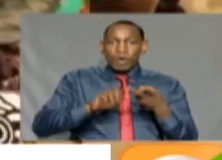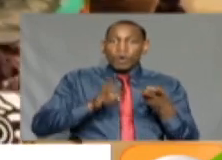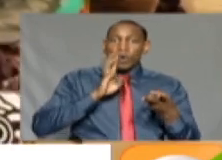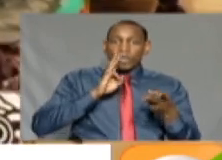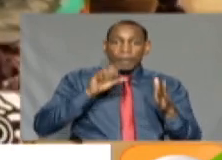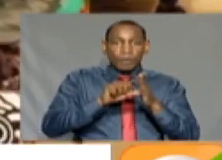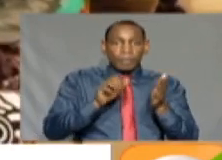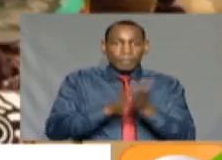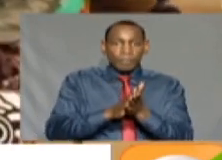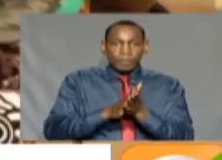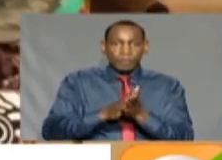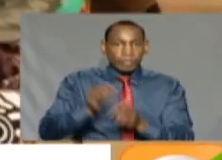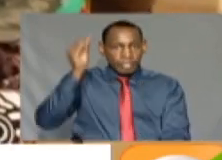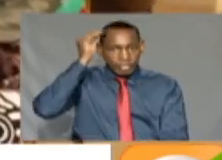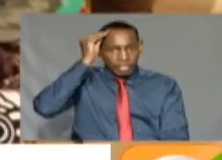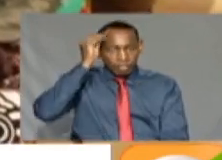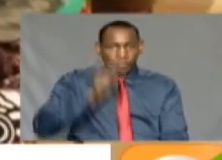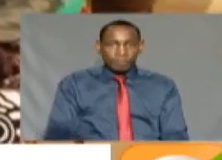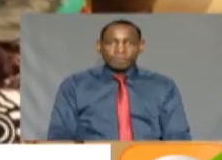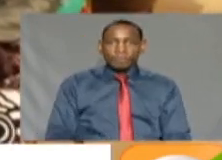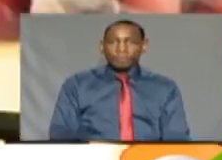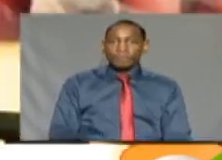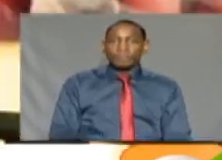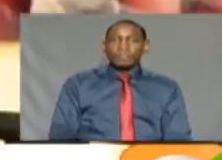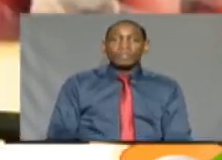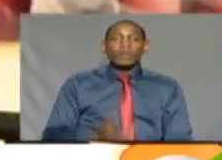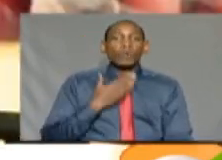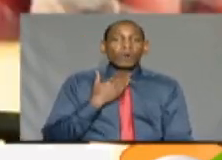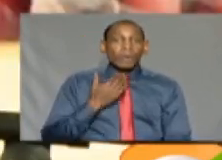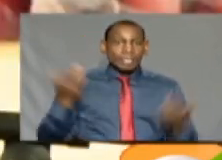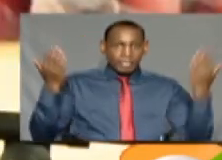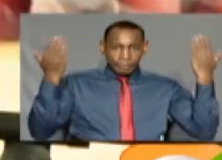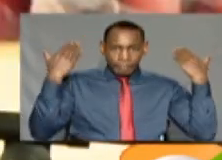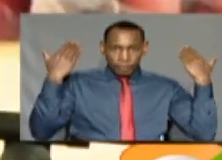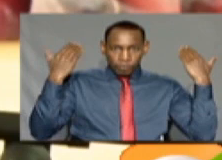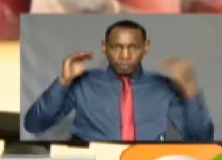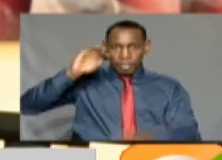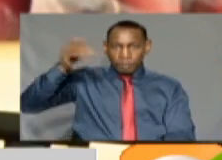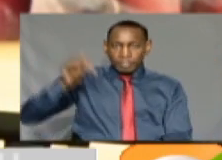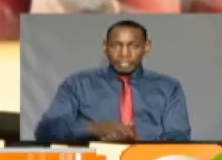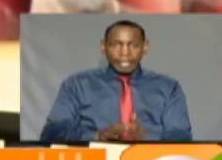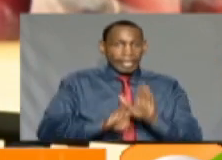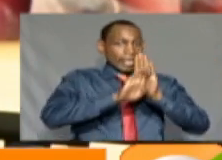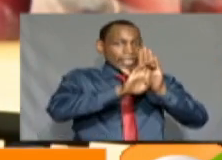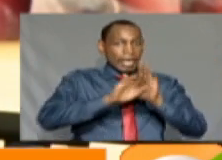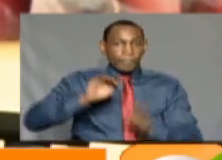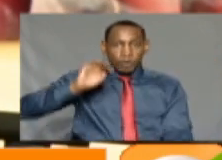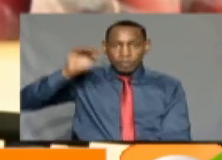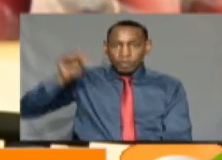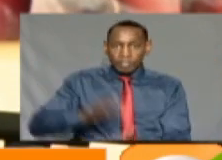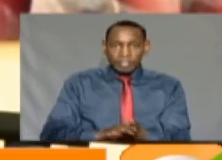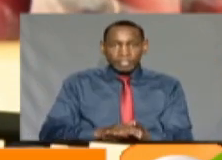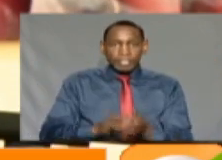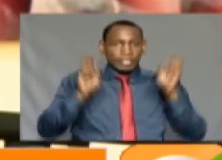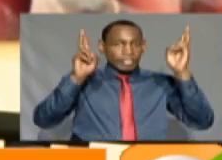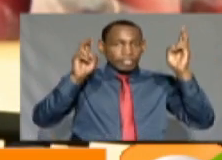maji na kilimo. I want to make Meru County a model county in